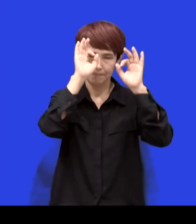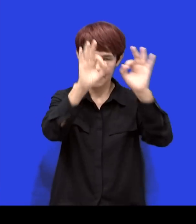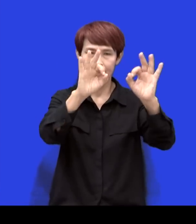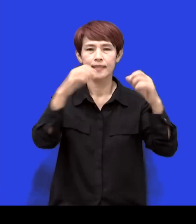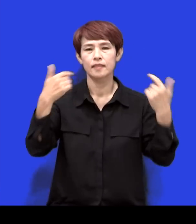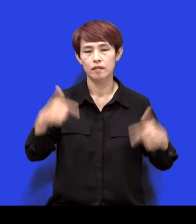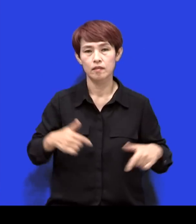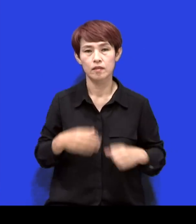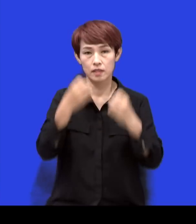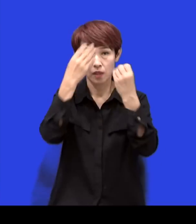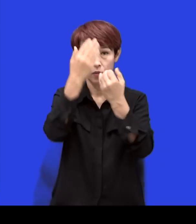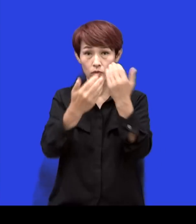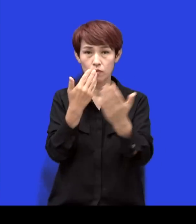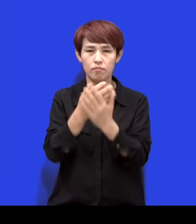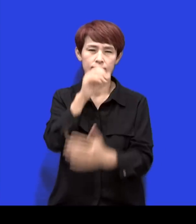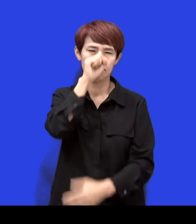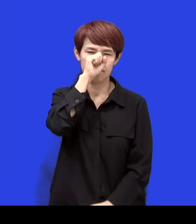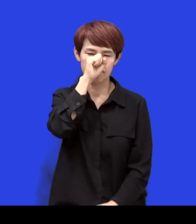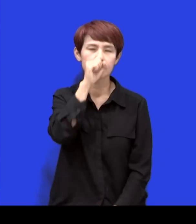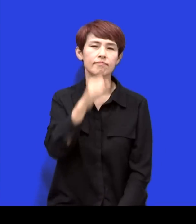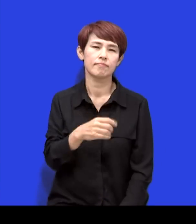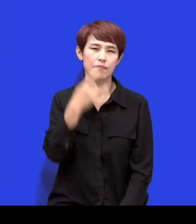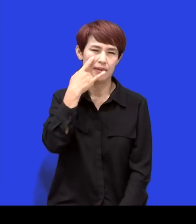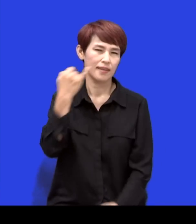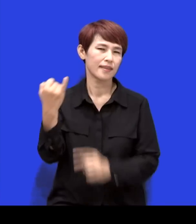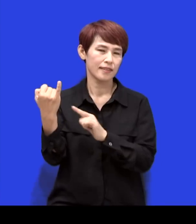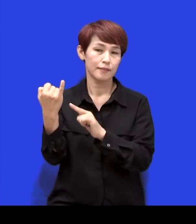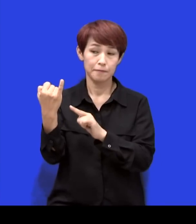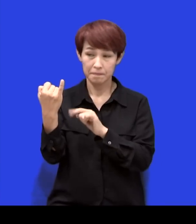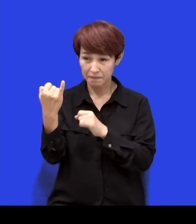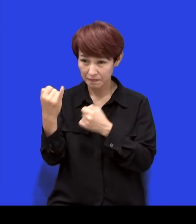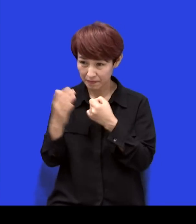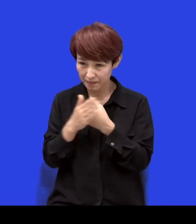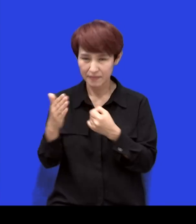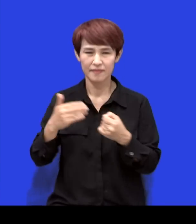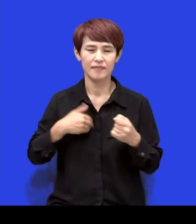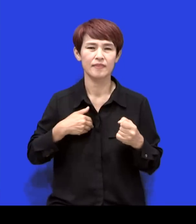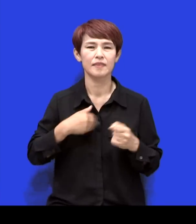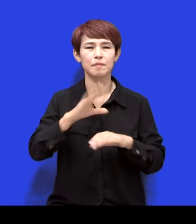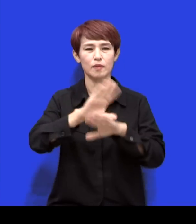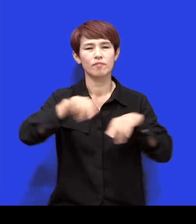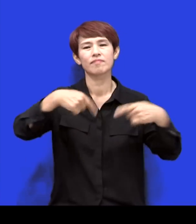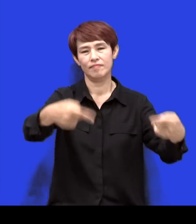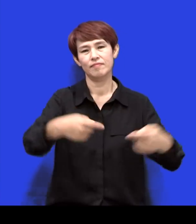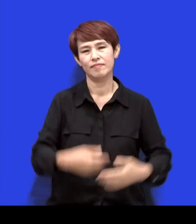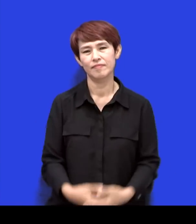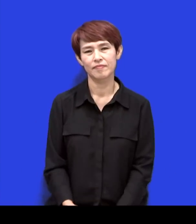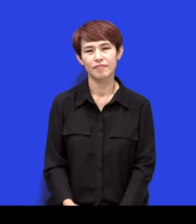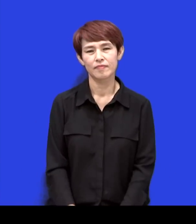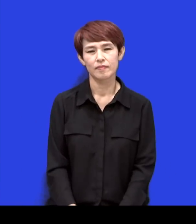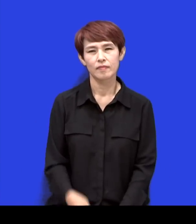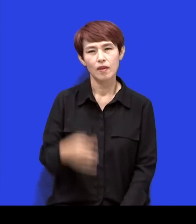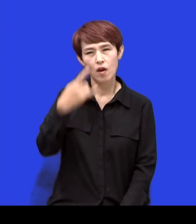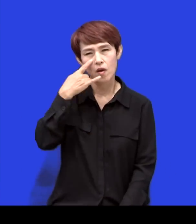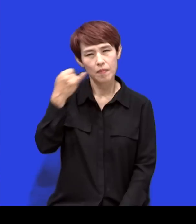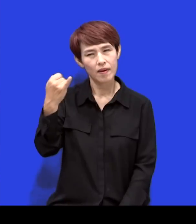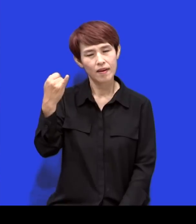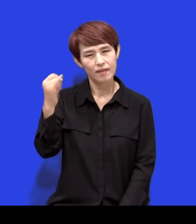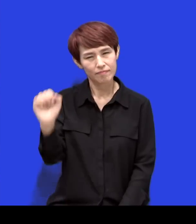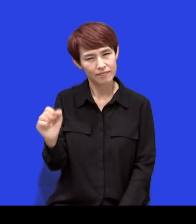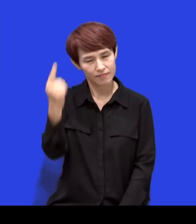새롭게 하소서를 아. 예, 항상 즐겨 보셨으니까 예, 저는 그래서 제가 여기 출연하게 된 게 어머니가 출연시킨 게